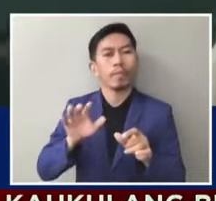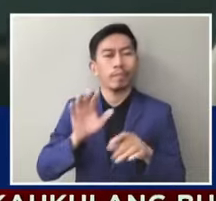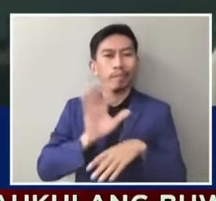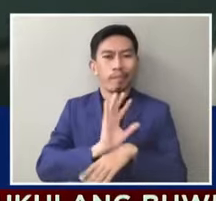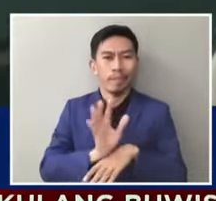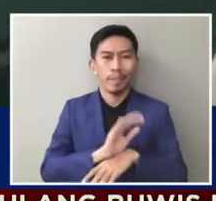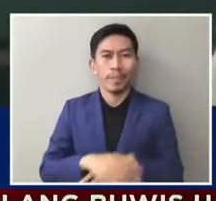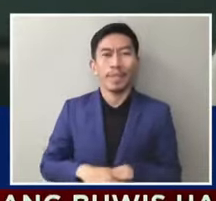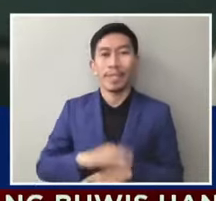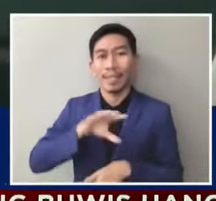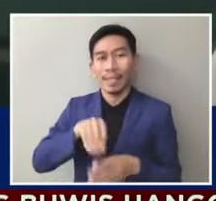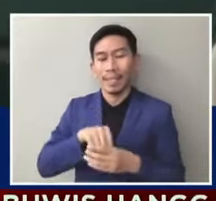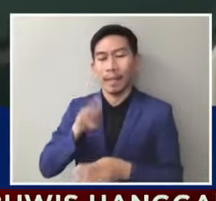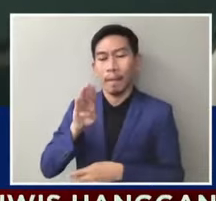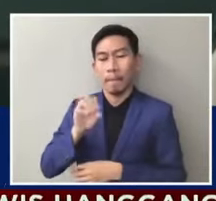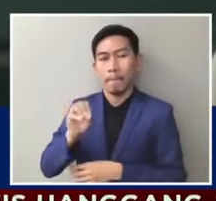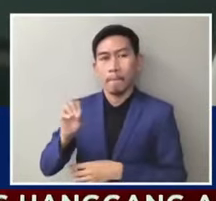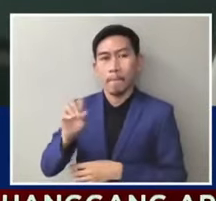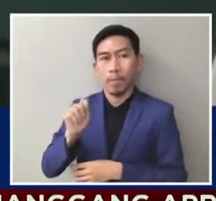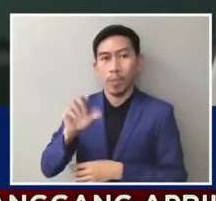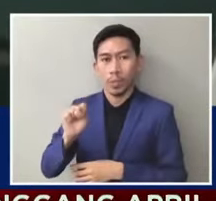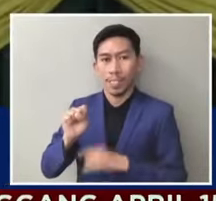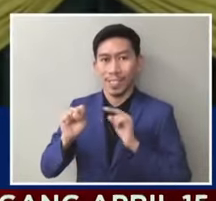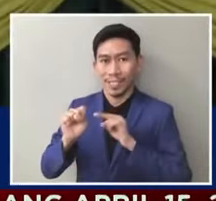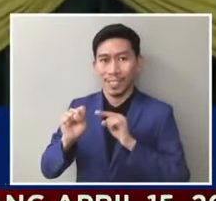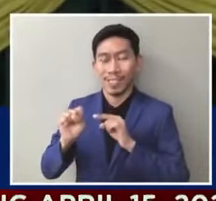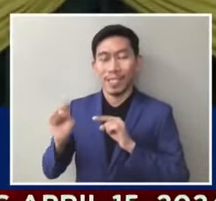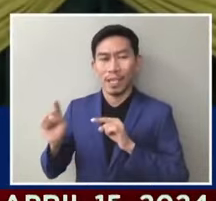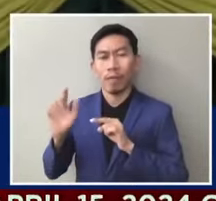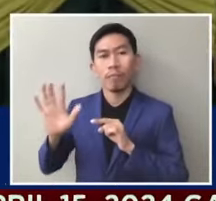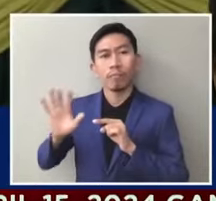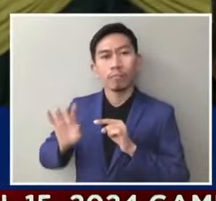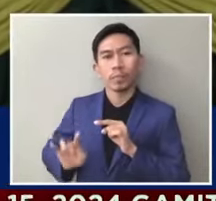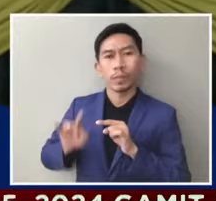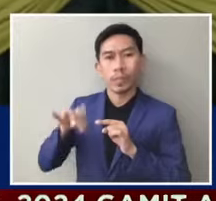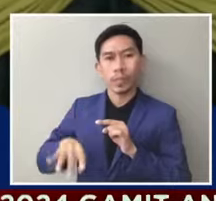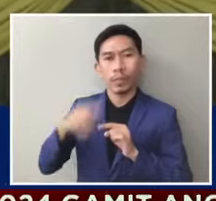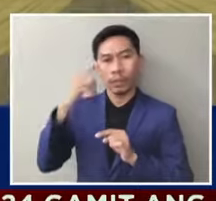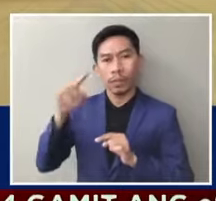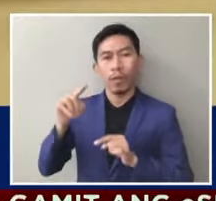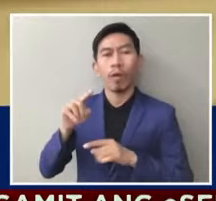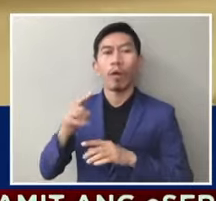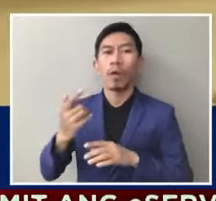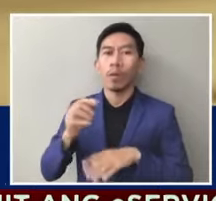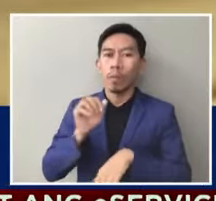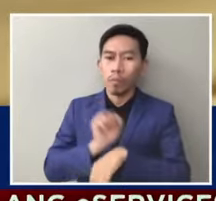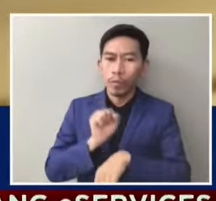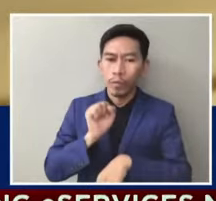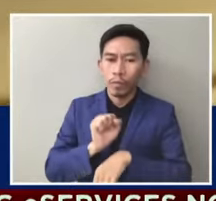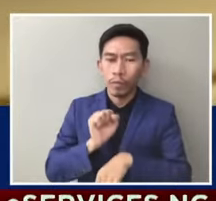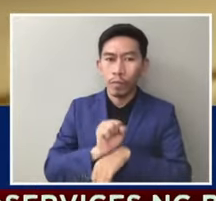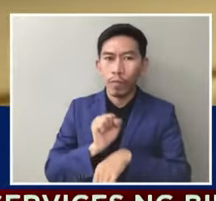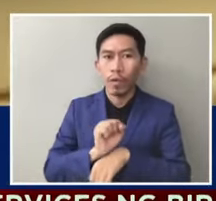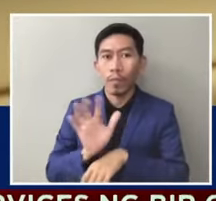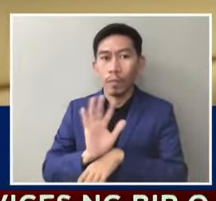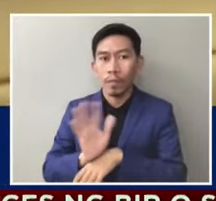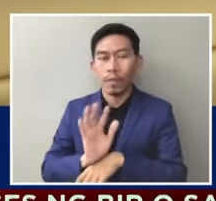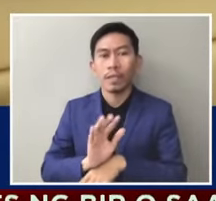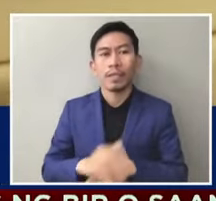Boots Anson Roa Rodrigo para sa kanyang kontribusyon sa kapakanan ng movie workers. Dr.